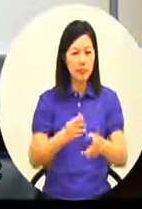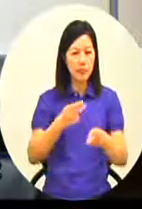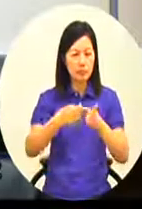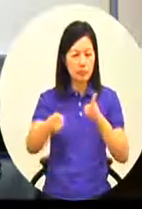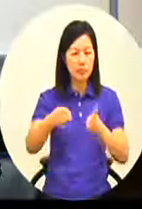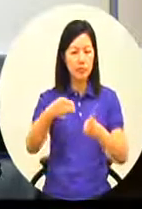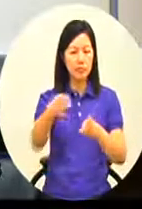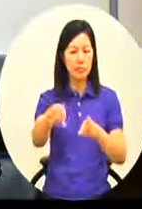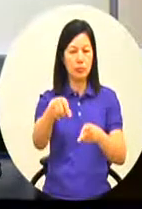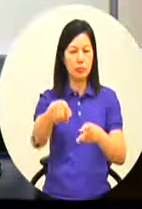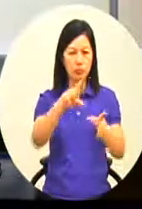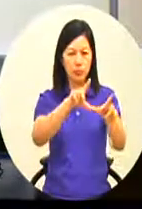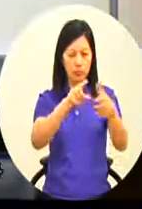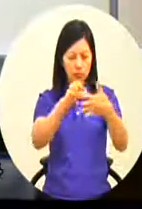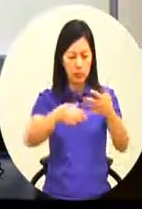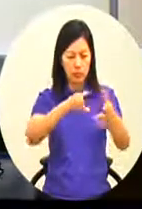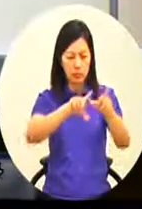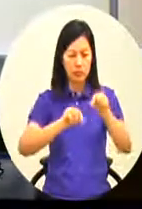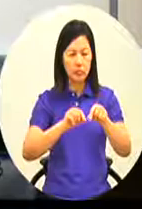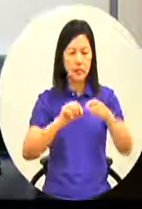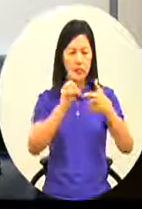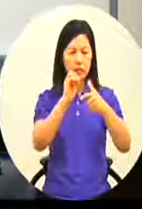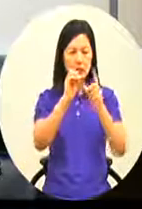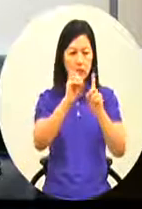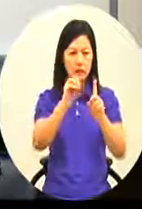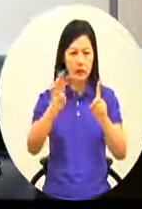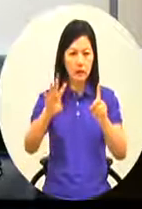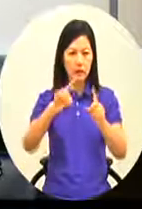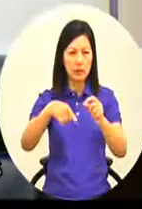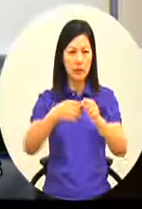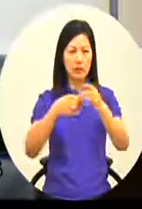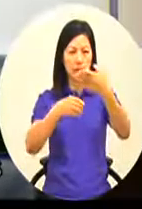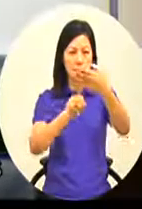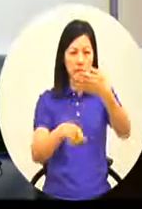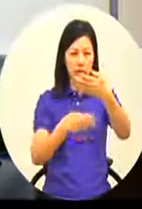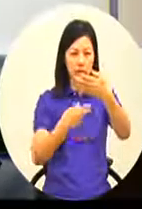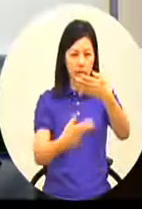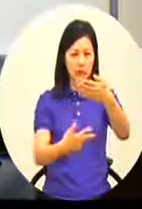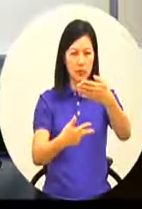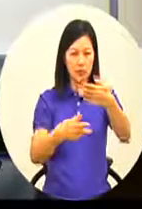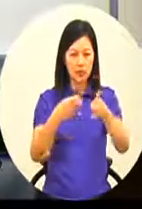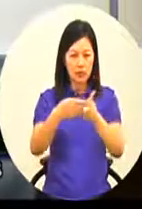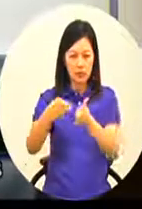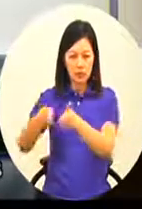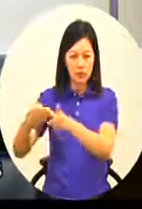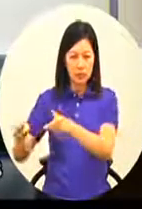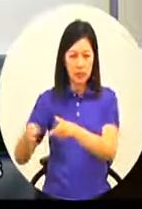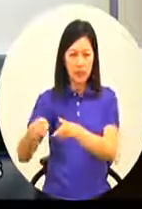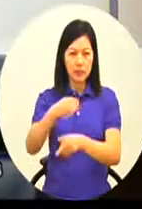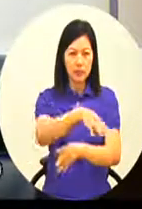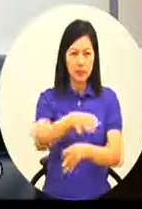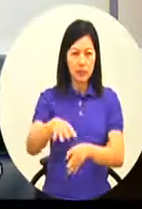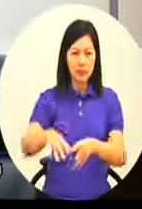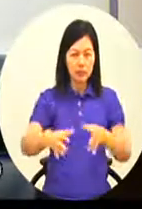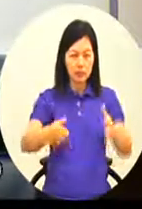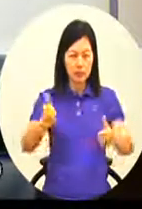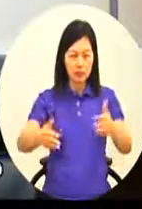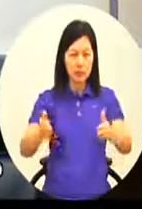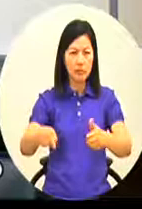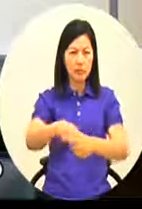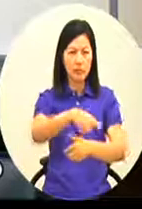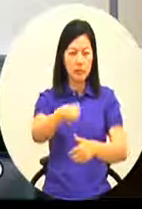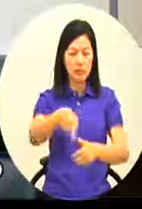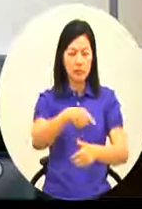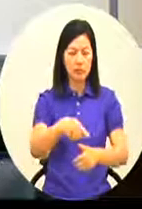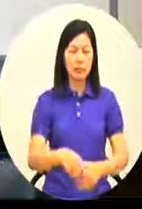嘛，在104年9月7号，然后呢他就发函给各个县市政府就